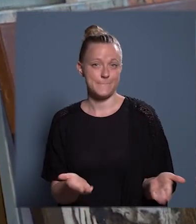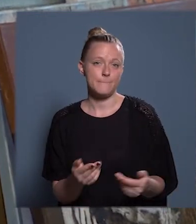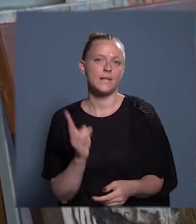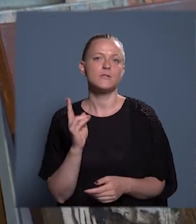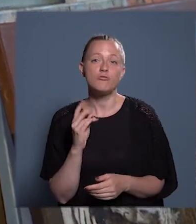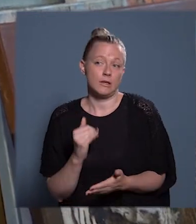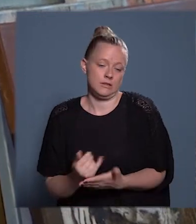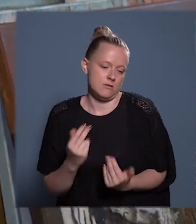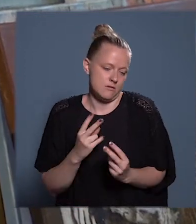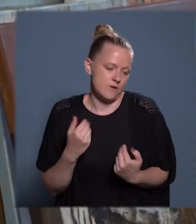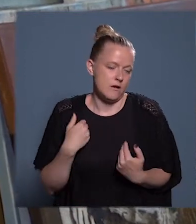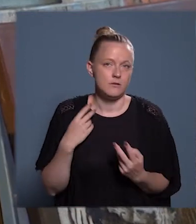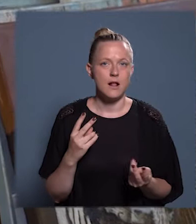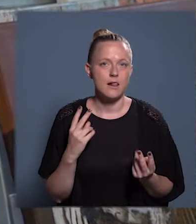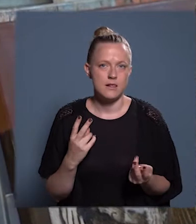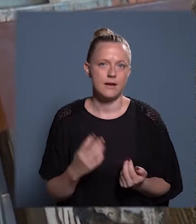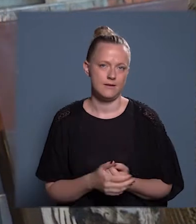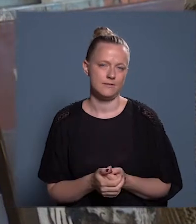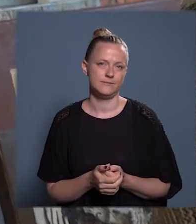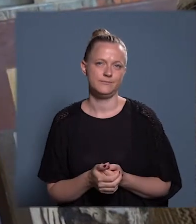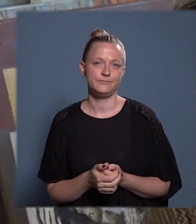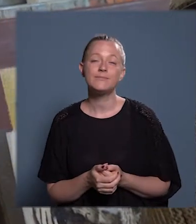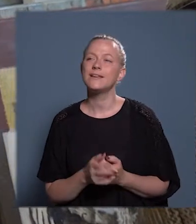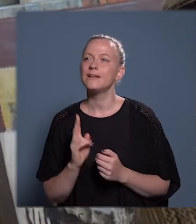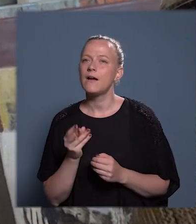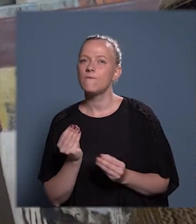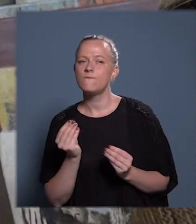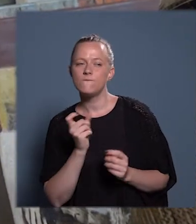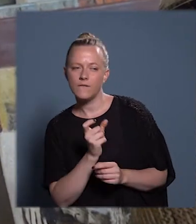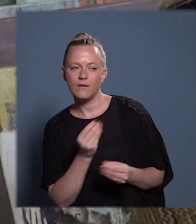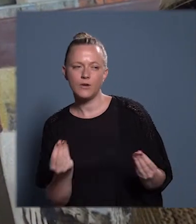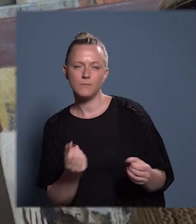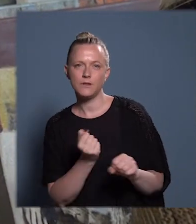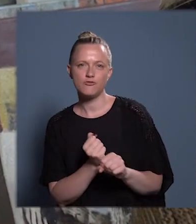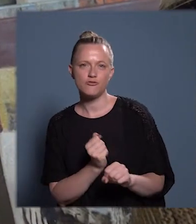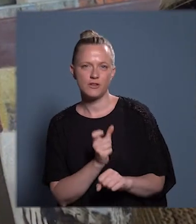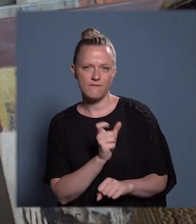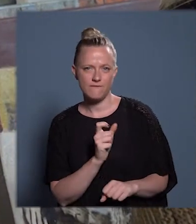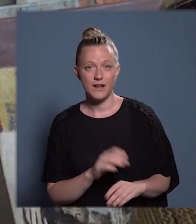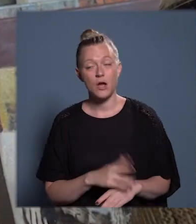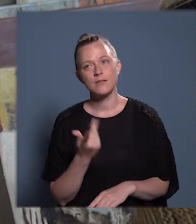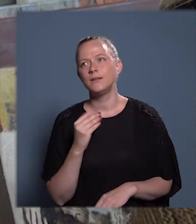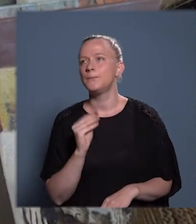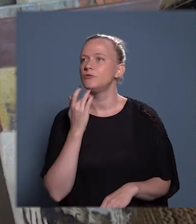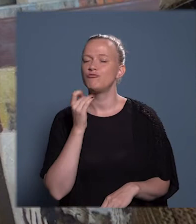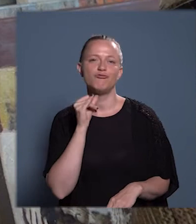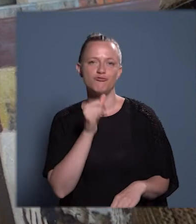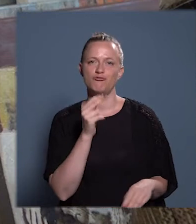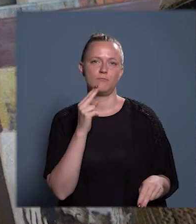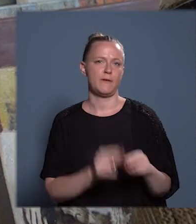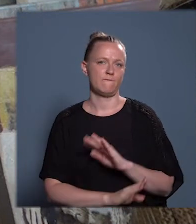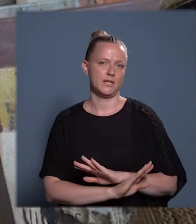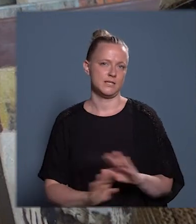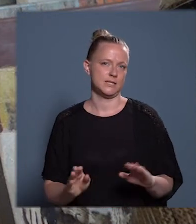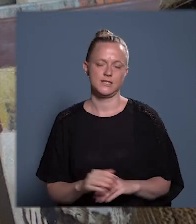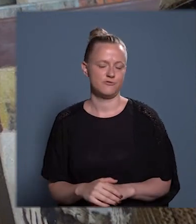igazam is van, hogy kéne vele valamit csinálni, tehát ez azt jelenti, hogy mintha nincs befejezve.